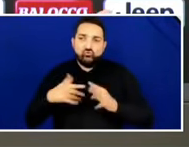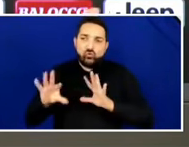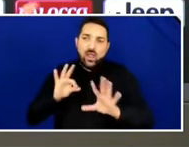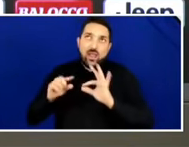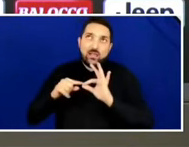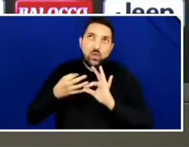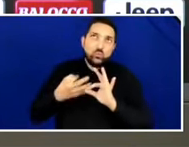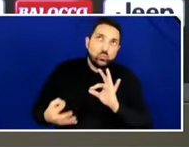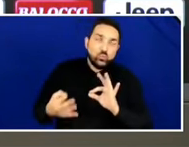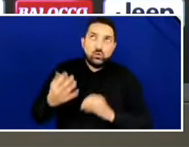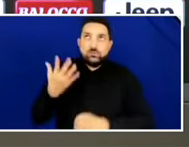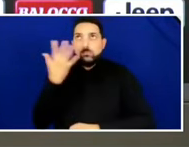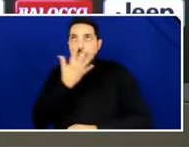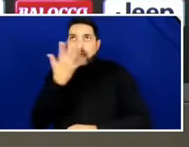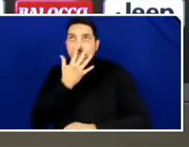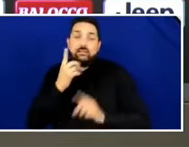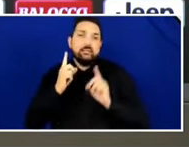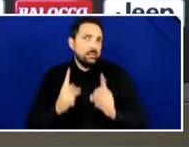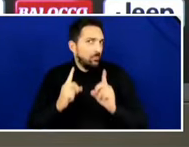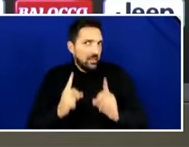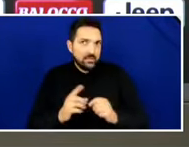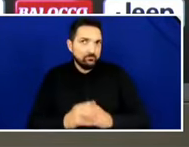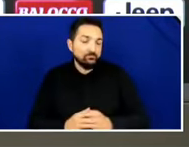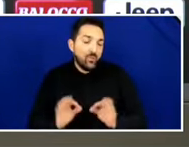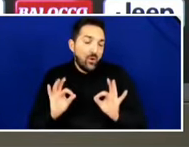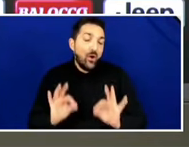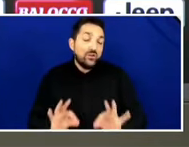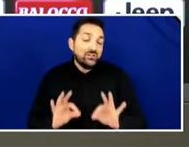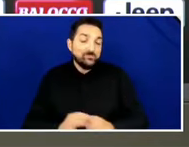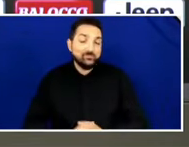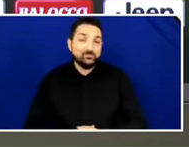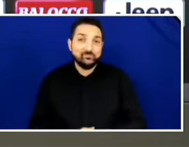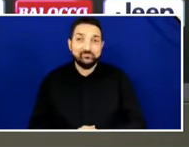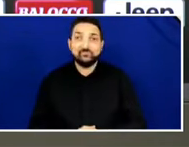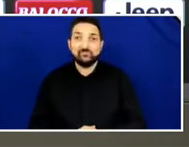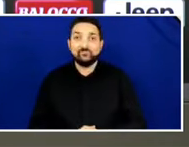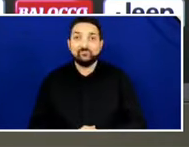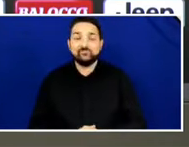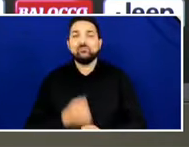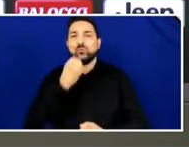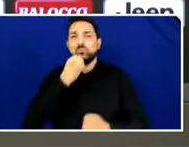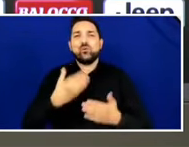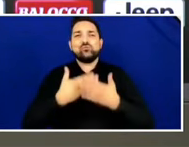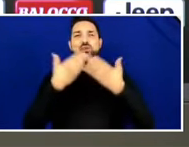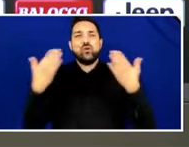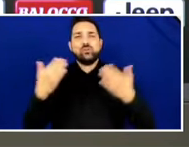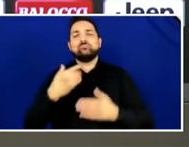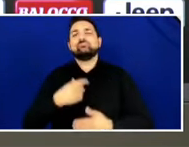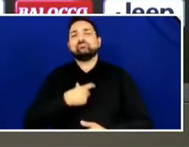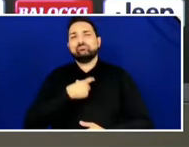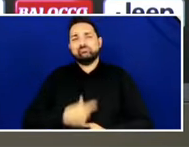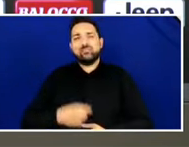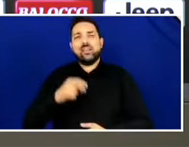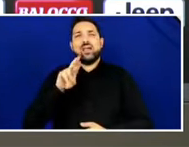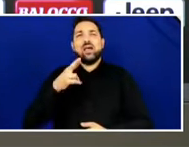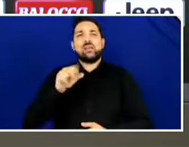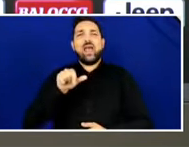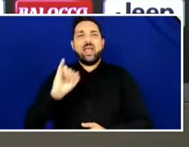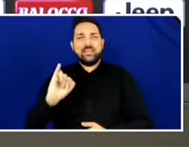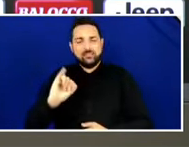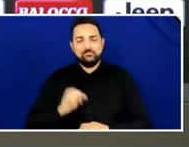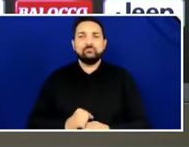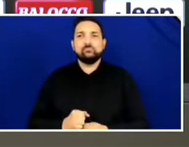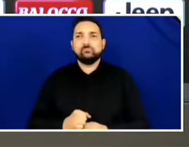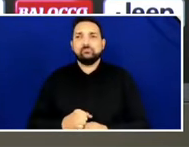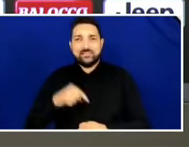male è così buongior Buongiorno mister Lorenzo Bertolucci della RAI Volevo sapere se stasera guarderà